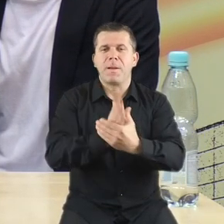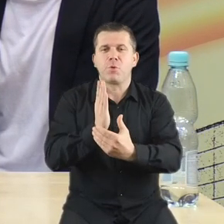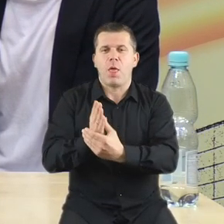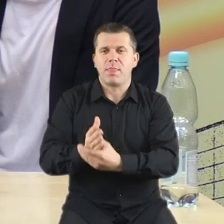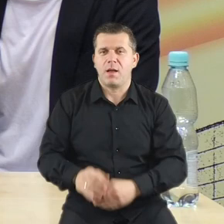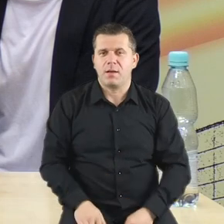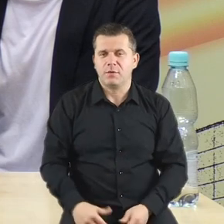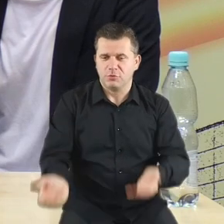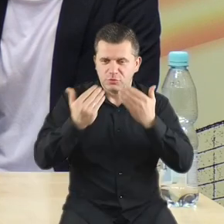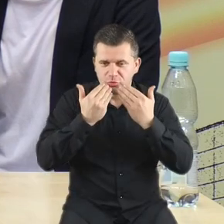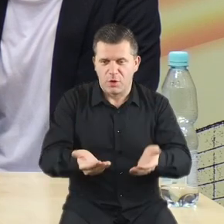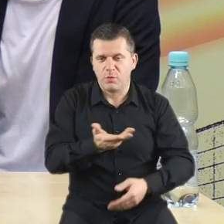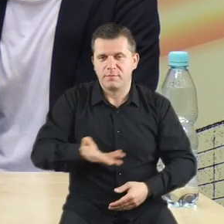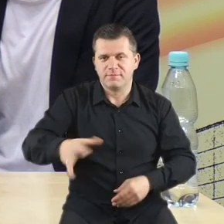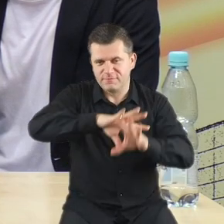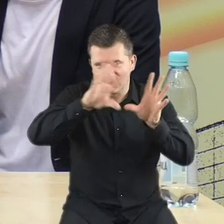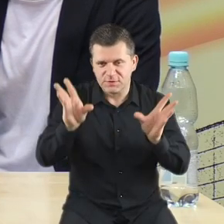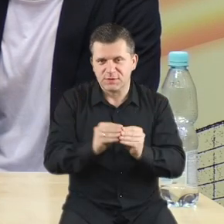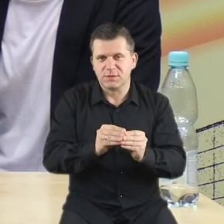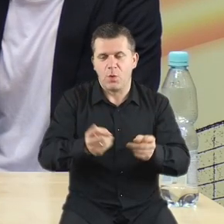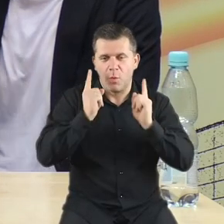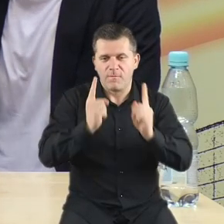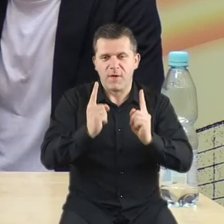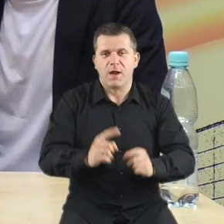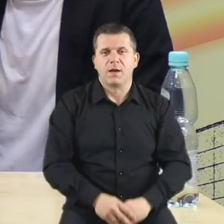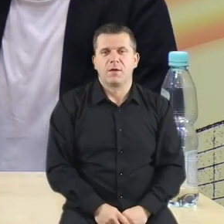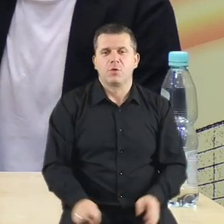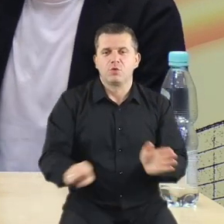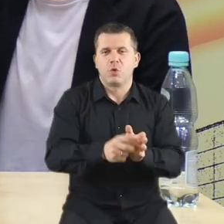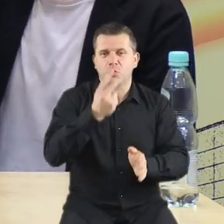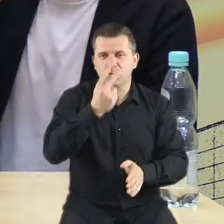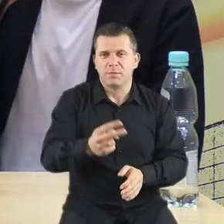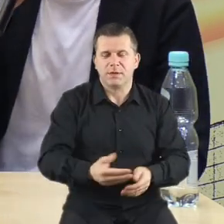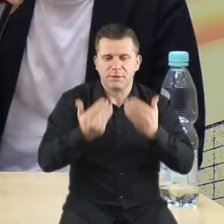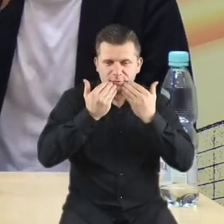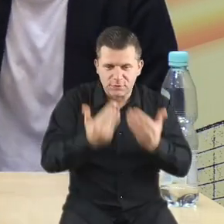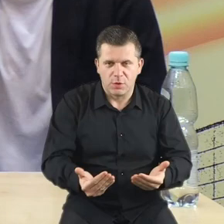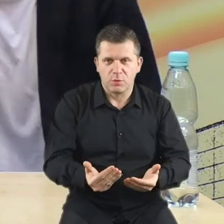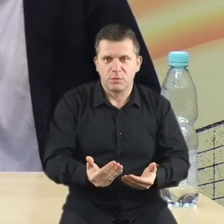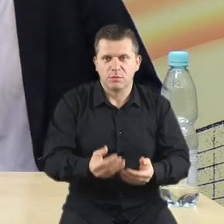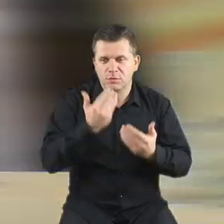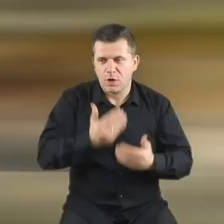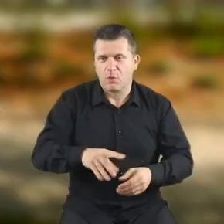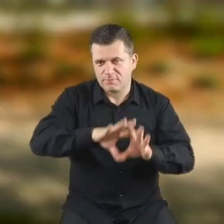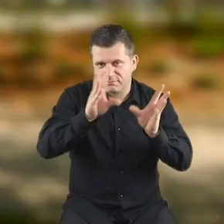dziękuję państwu wszystkim za uwagę. Do zobaczenia. Ja bardzo dziękuję. Dziękuję państwu.